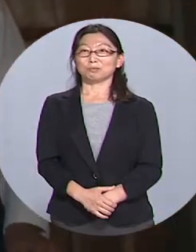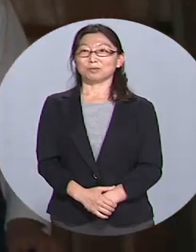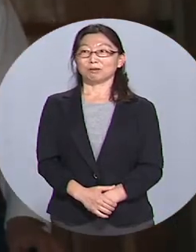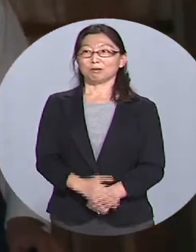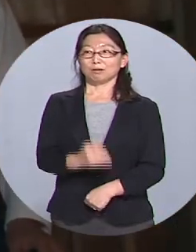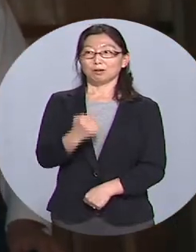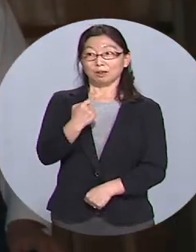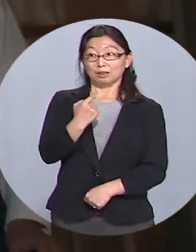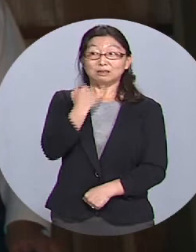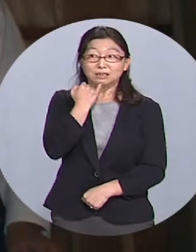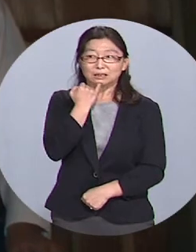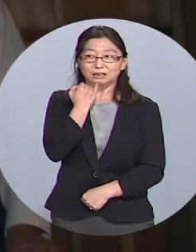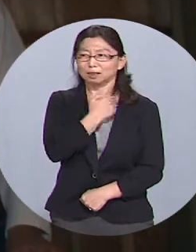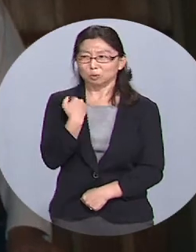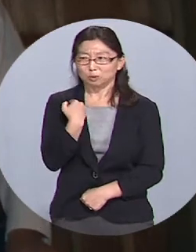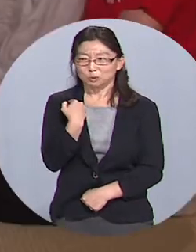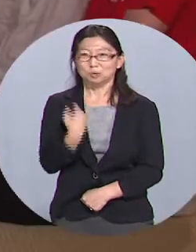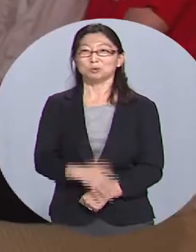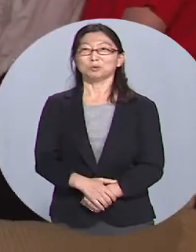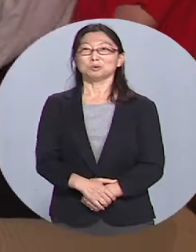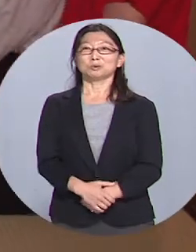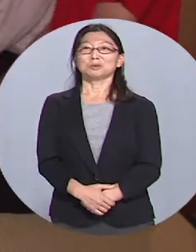大丈夫ですか。はい大丈夫です。 ありがとうございます。